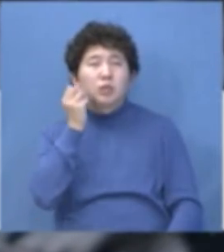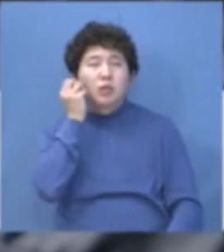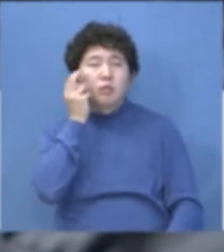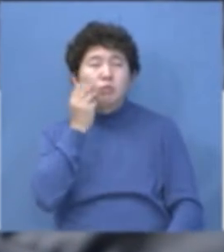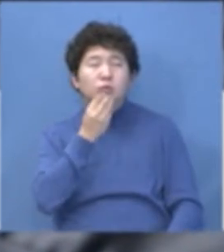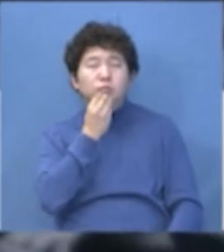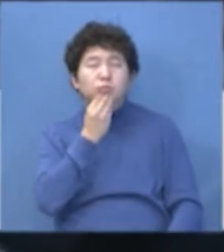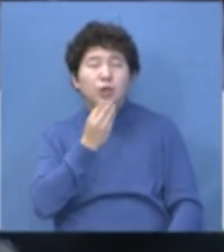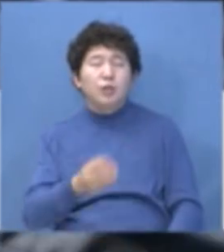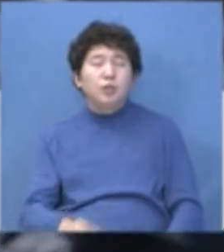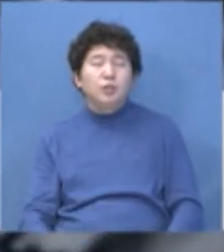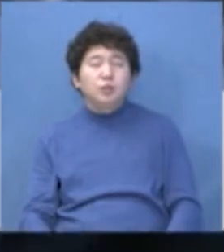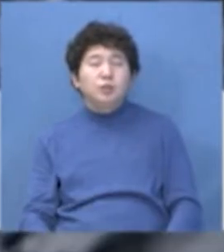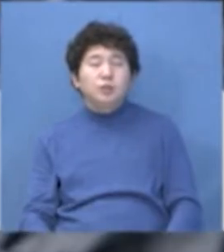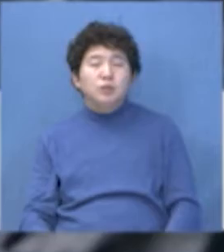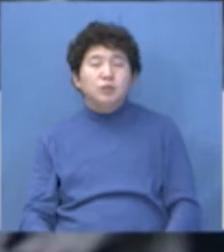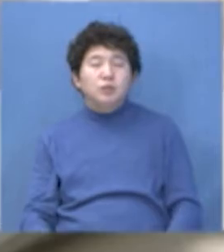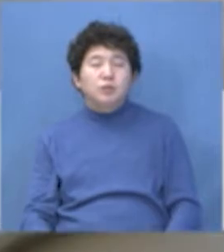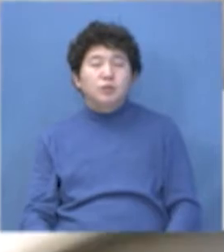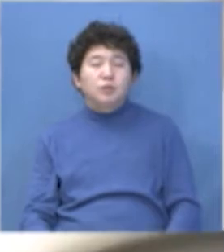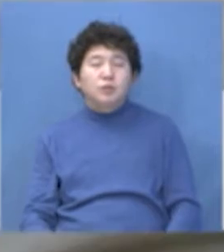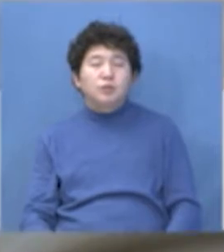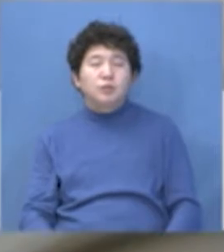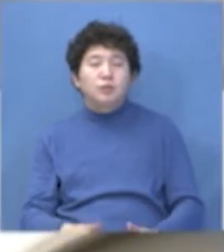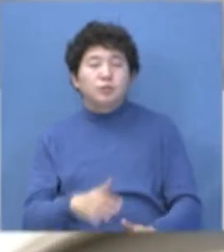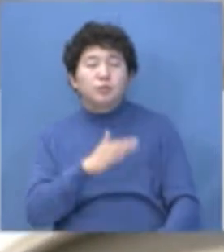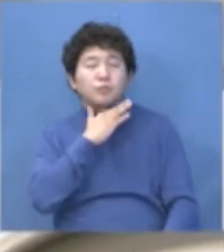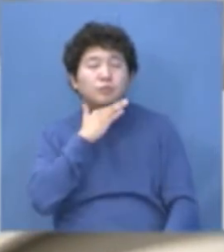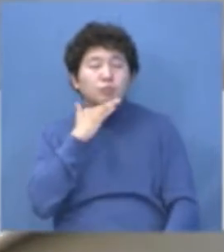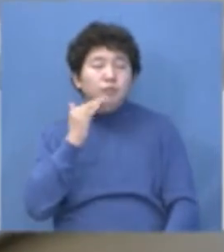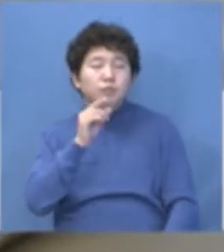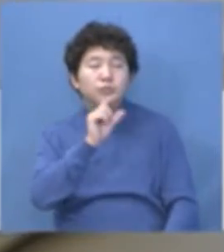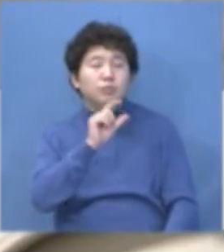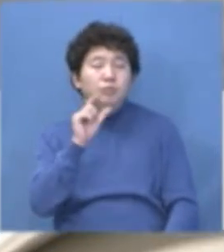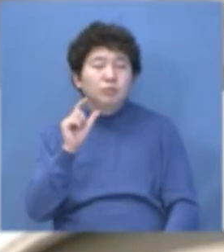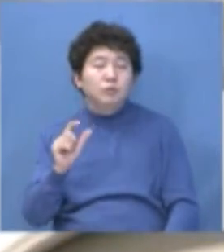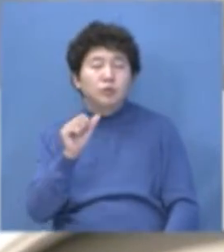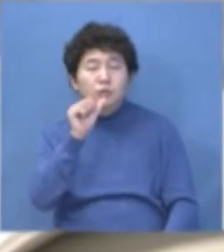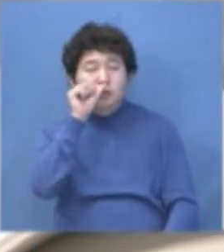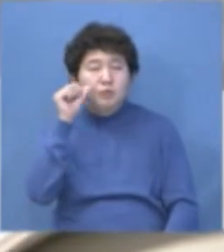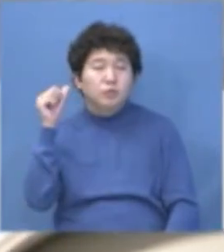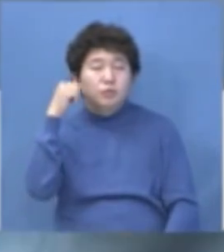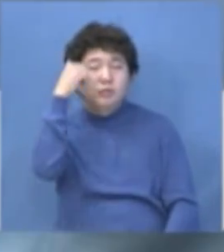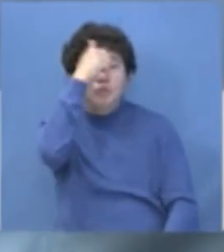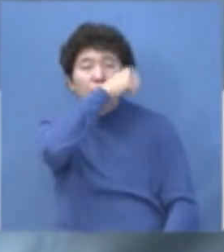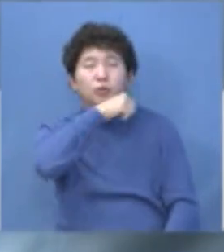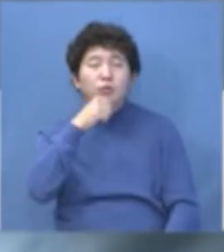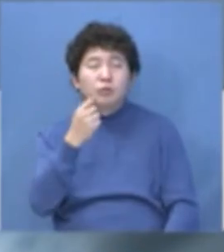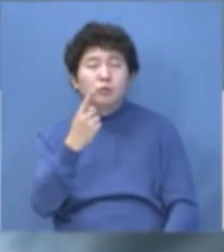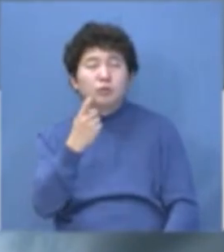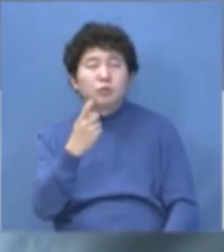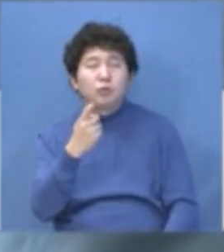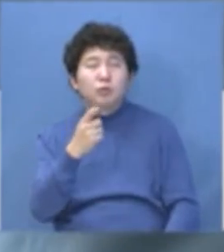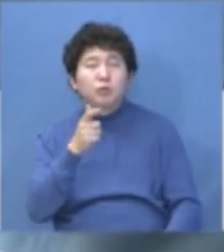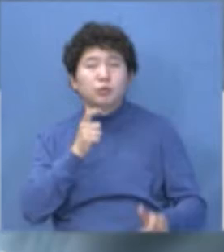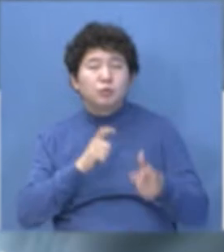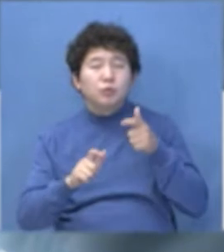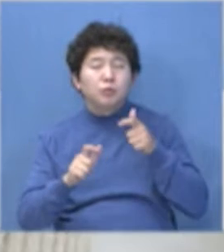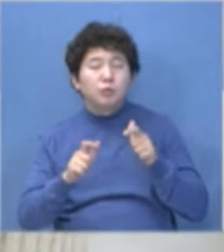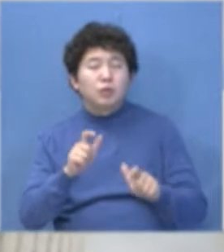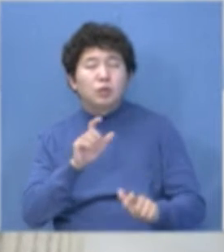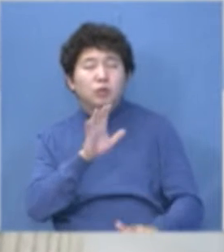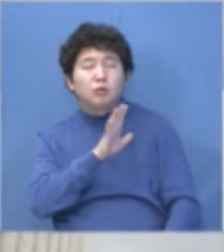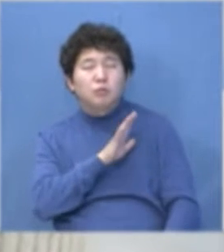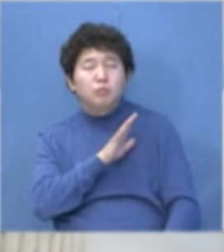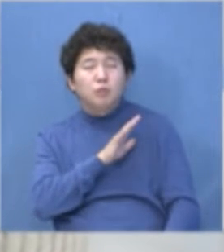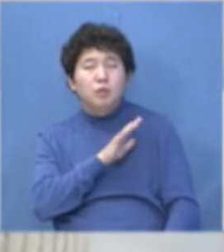Действительно, акция традиционно привлекает внимание множества неравнодушных людей. Только в прошлом году около 100 студентов стали донорами крови.